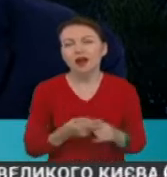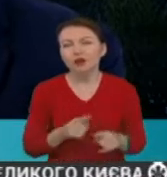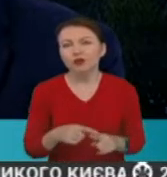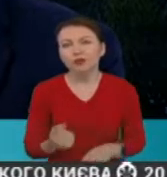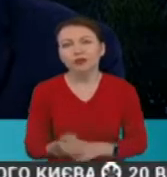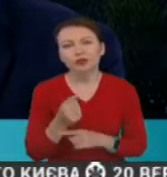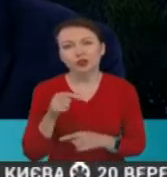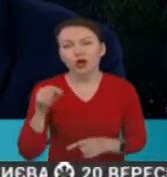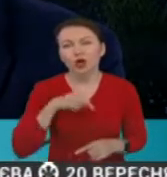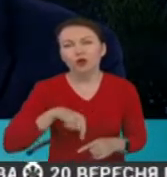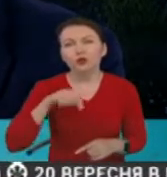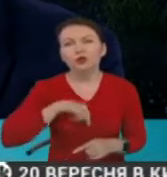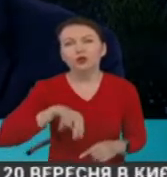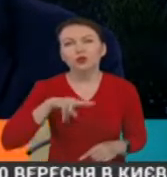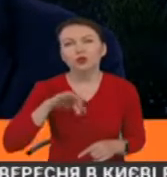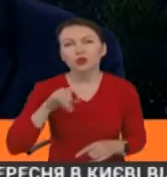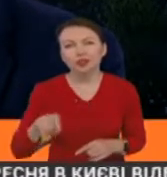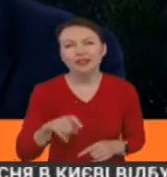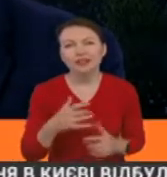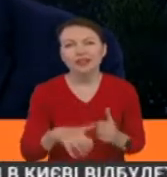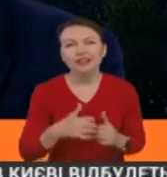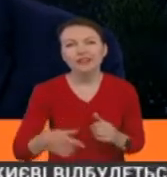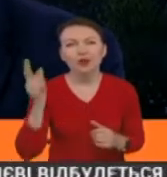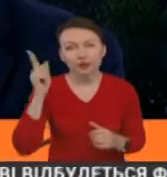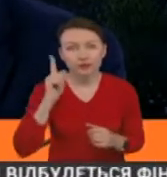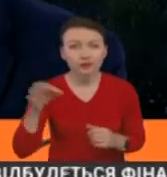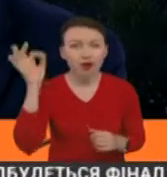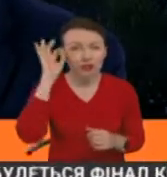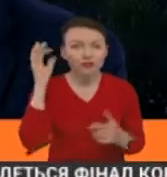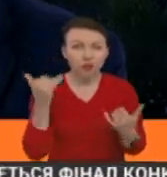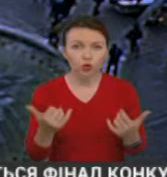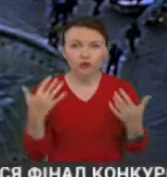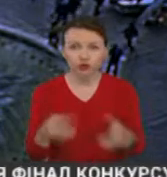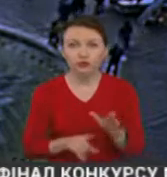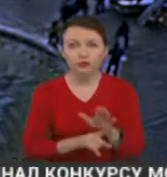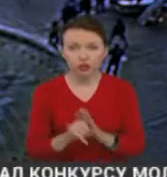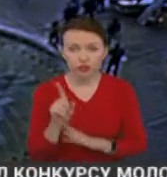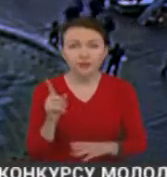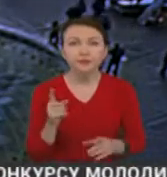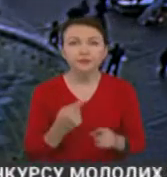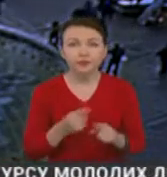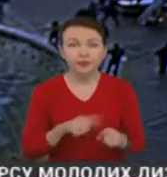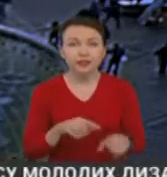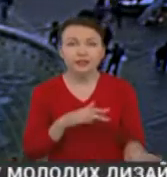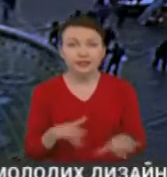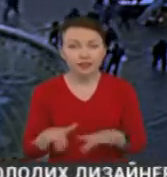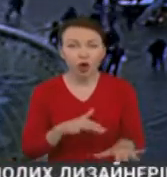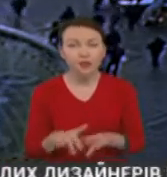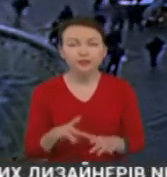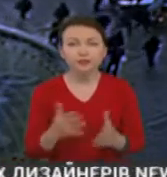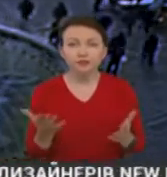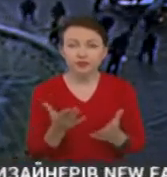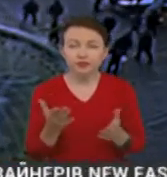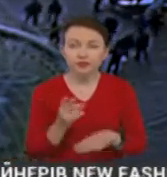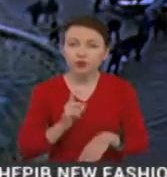именно дух Средневековья. А пані Наталю, нагадайте, тому що сьогодні вже розпочалися саме такі заходи, о котрій